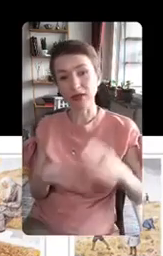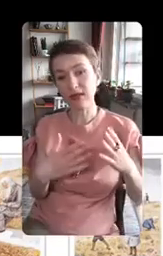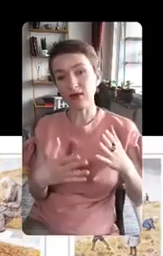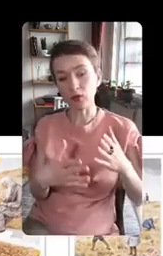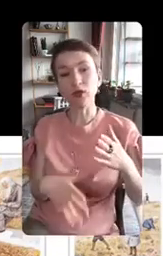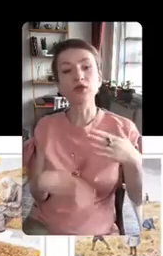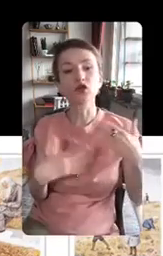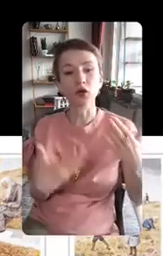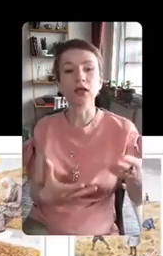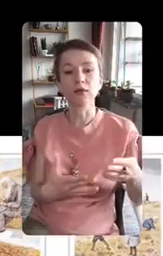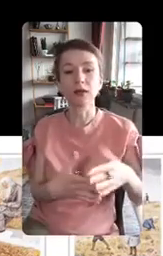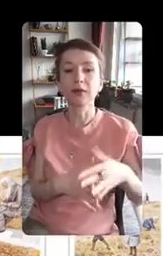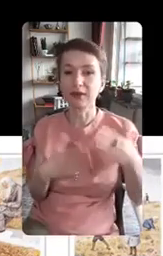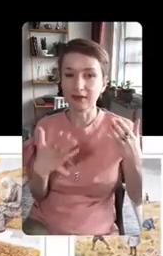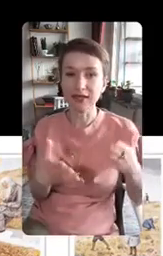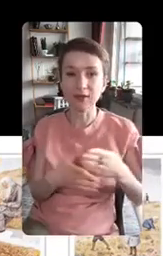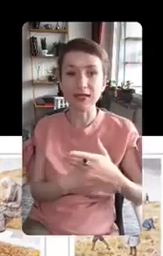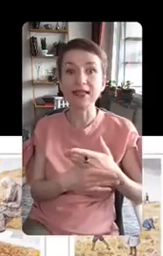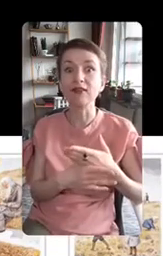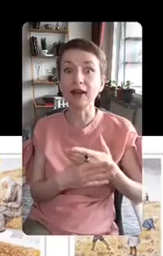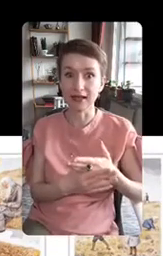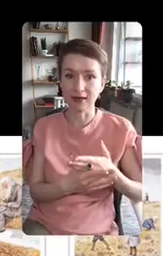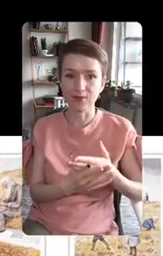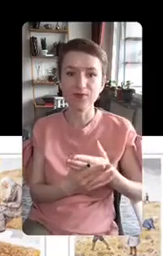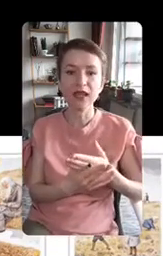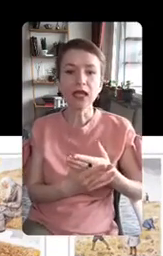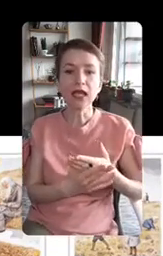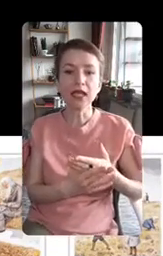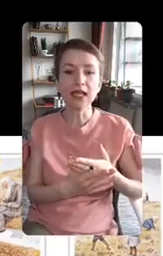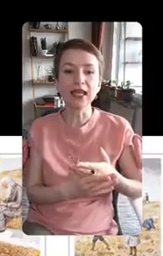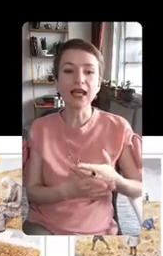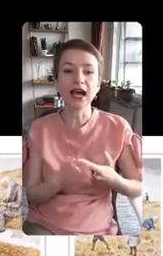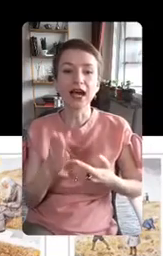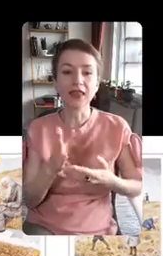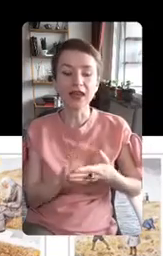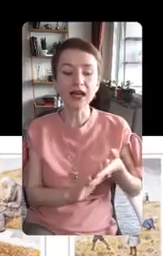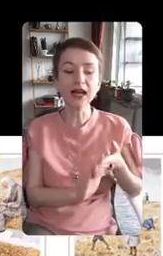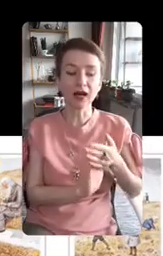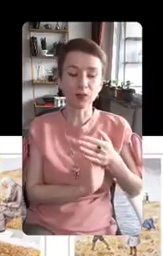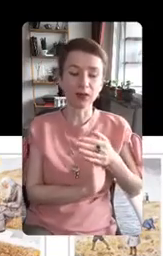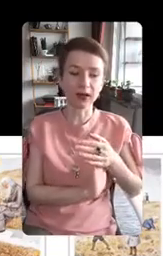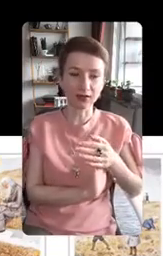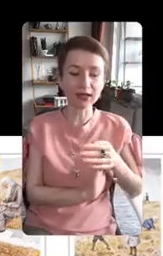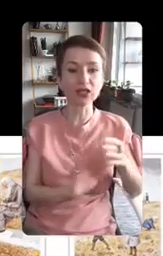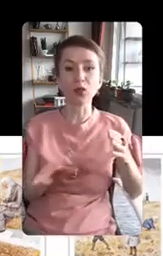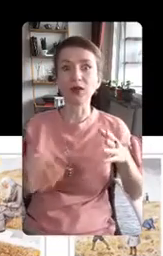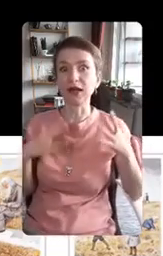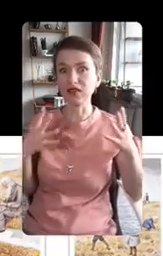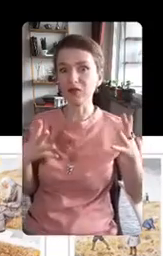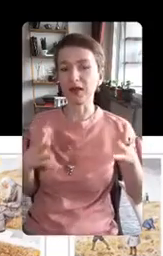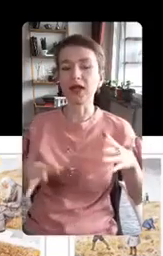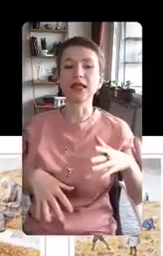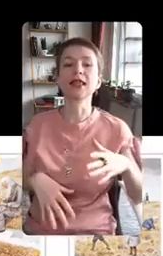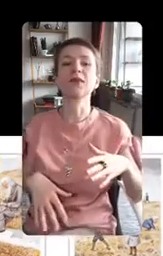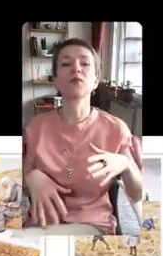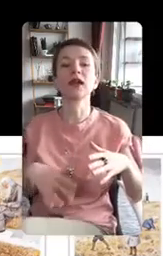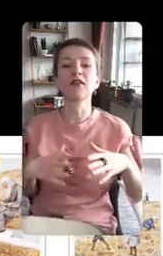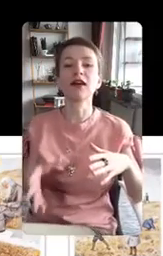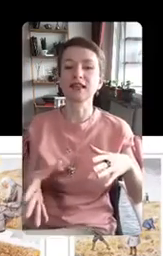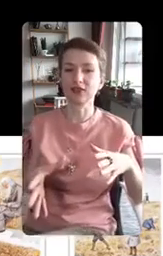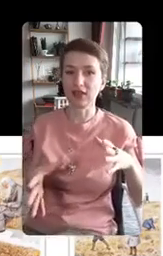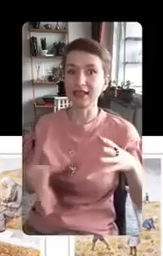говорила, что Эльса Бесков работала в школе, она была преподавателем рисования. И она опубликовалась, ее прорыв был, когда